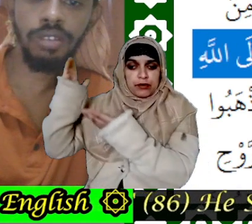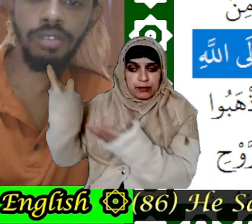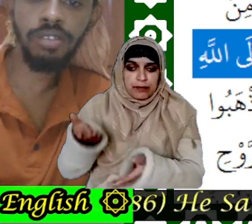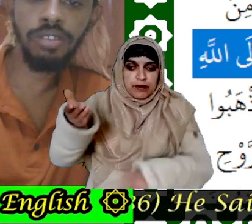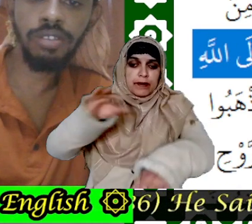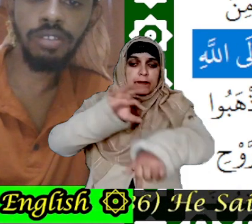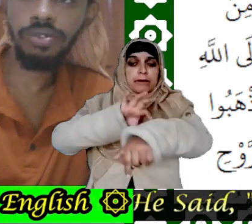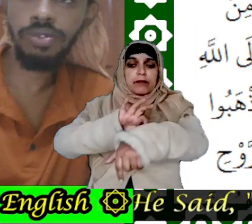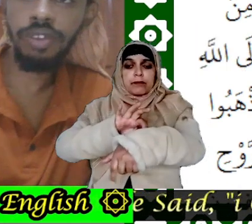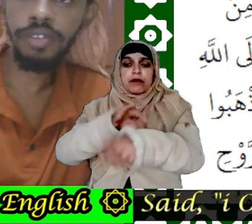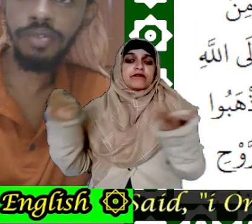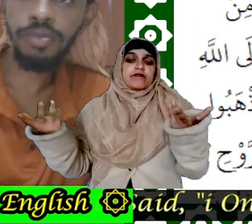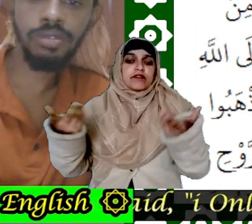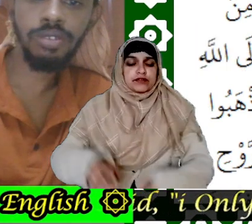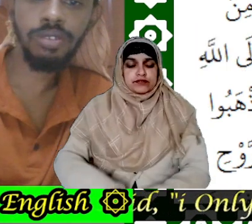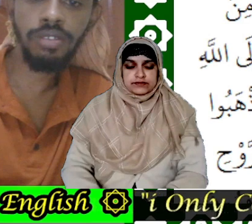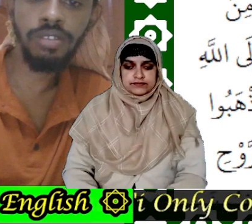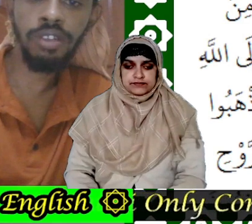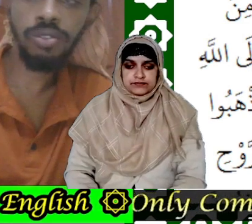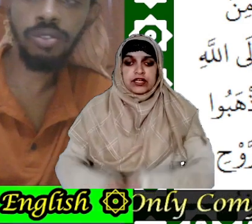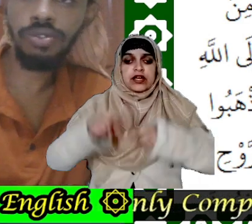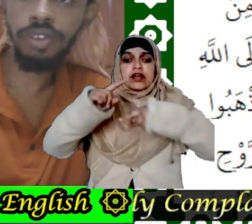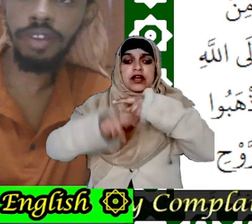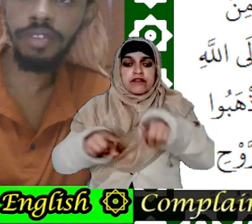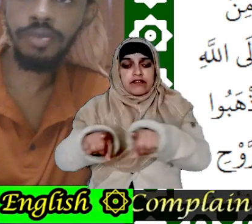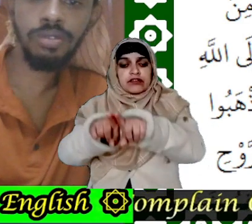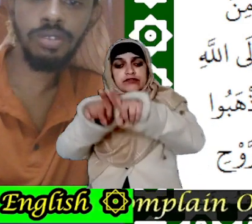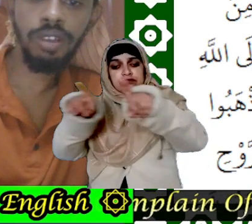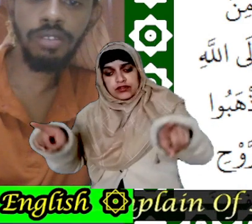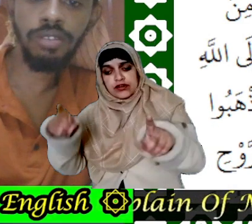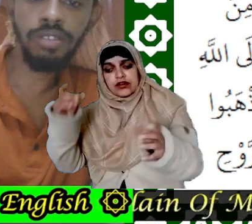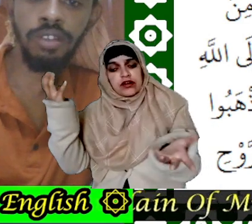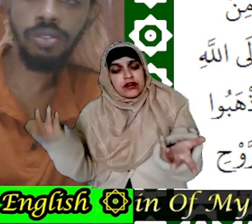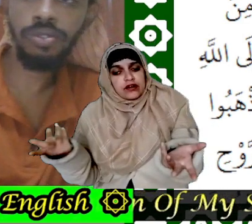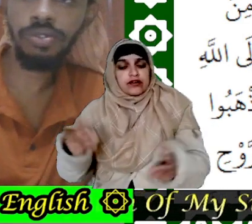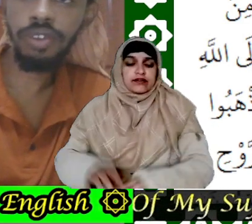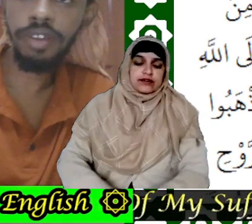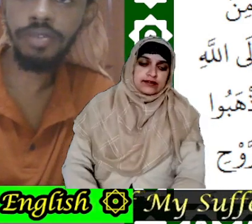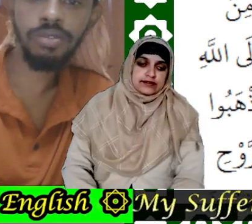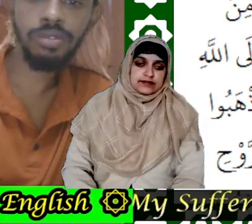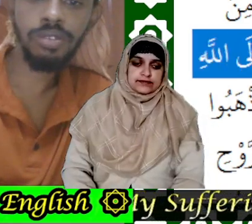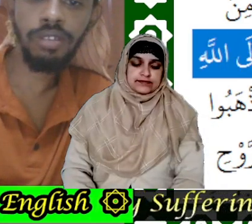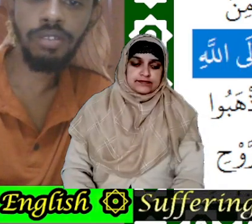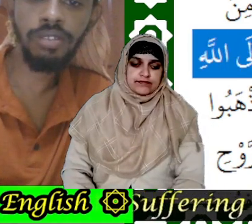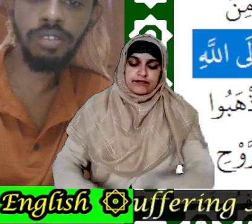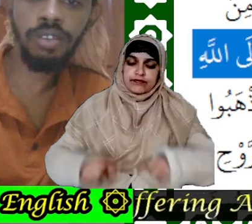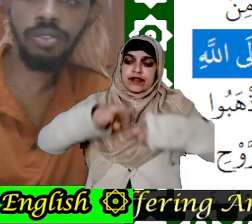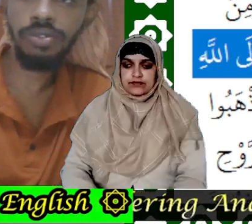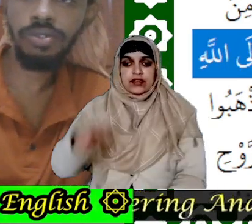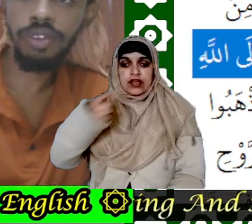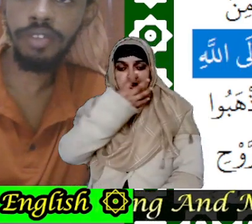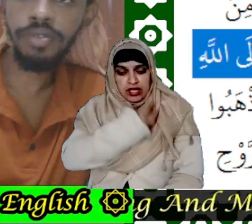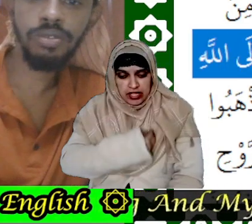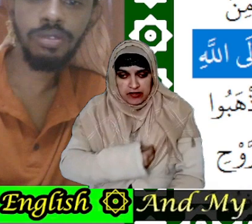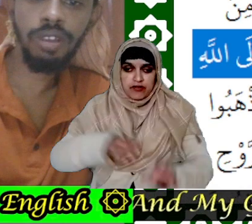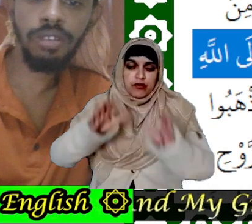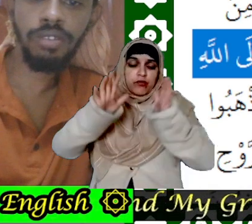بثي جبا يا دخيا وحزني رفاتو خيا حنين همدو إلى الله